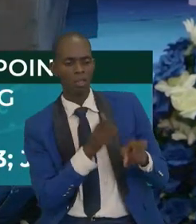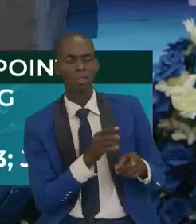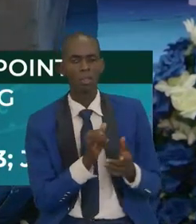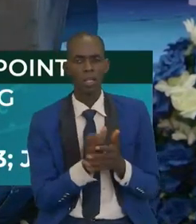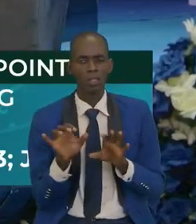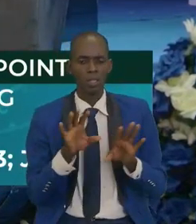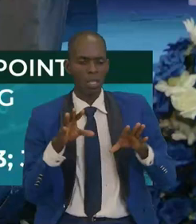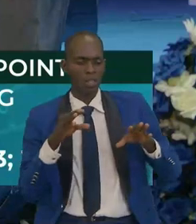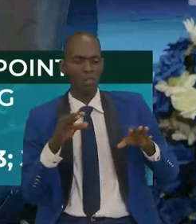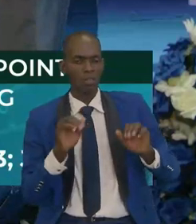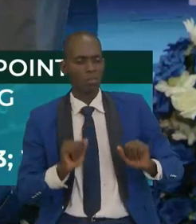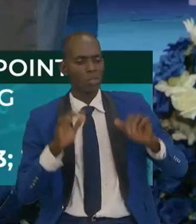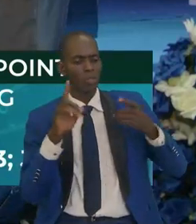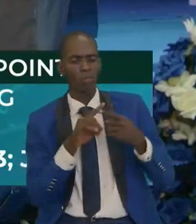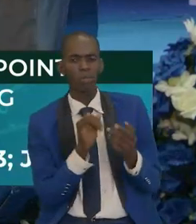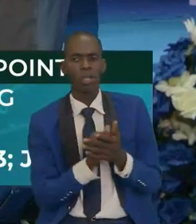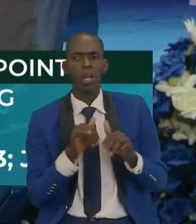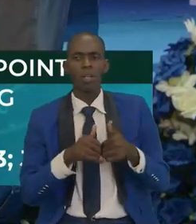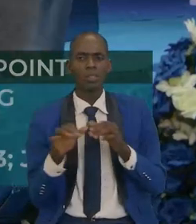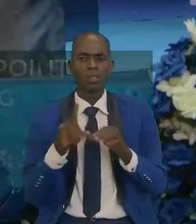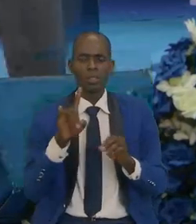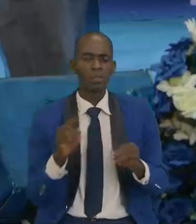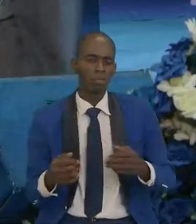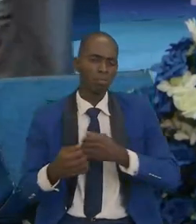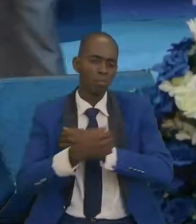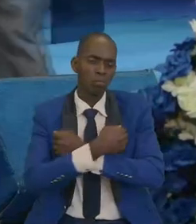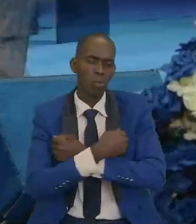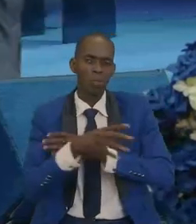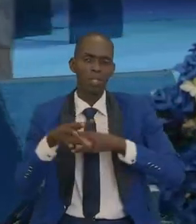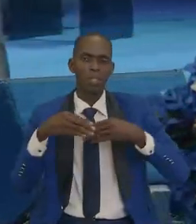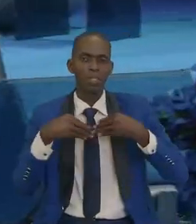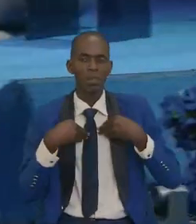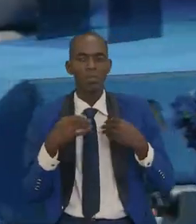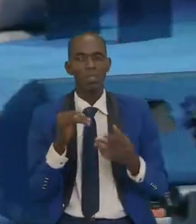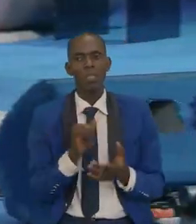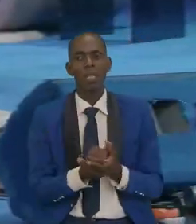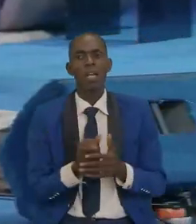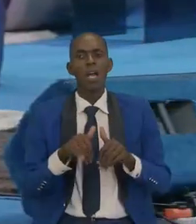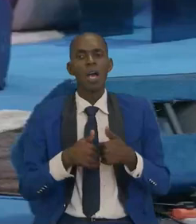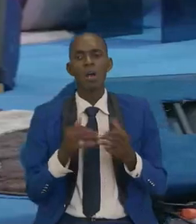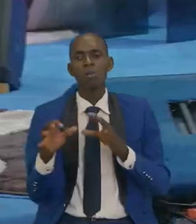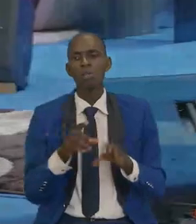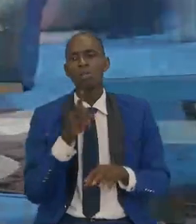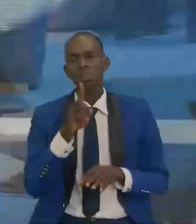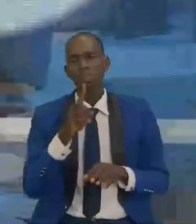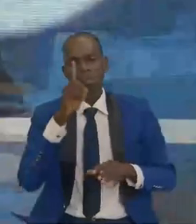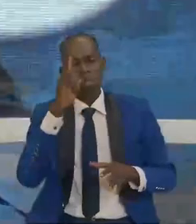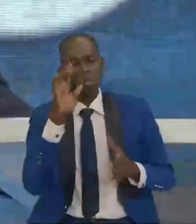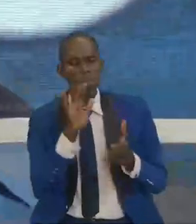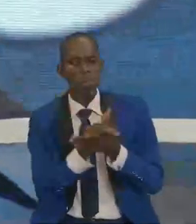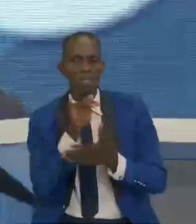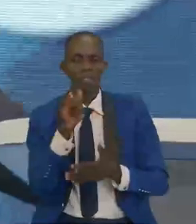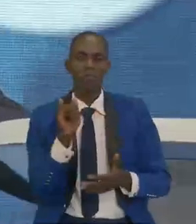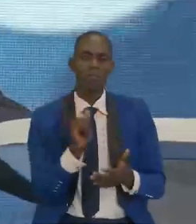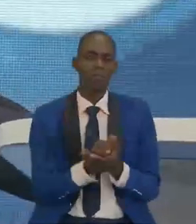Comment ont-ils répondu à cela? Comment se sont-ils adonnés à cela? Comment